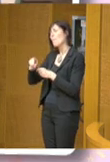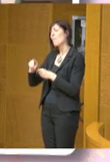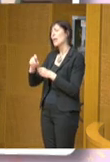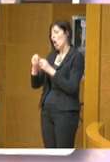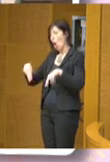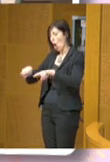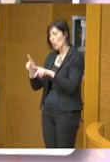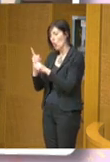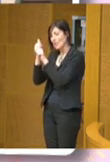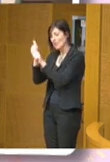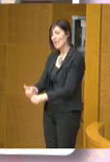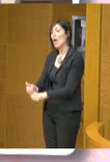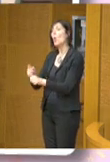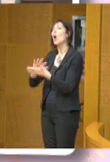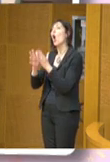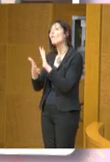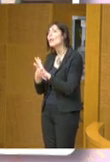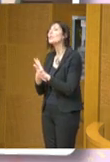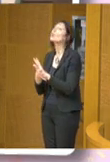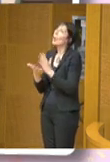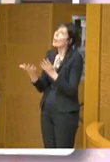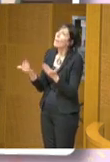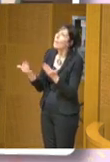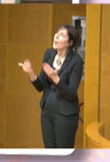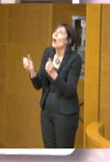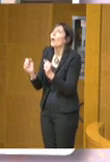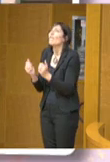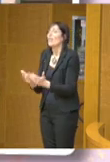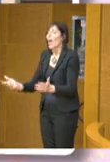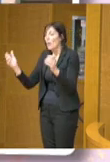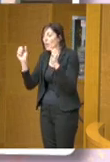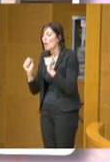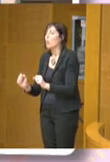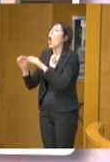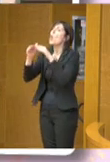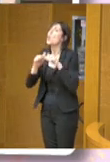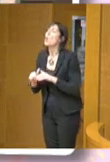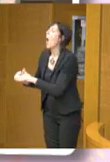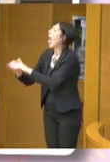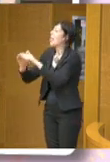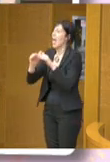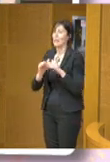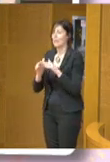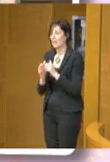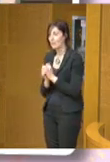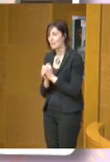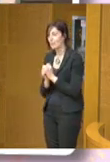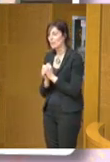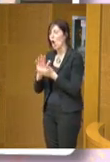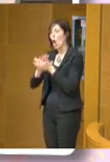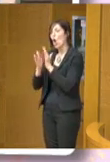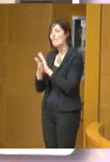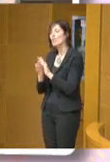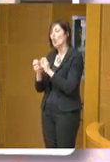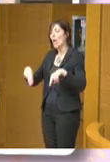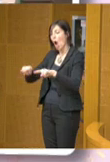questa convenzione e la mettessero in atto attraverso l'educazione, avremo finalmente l'uguaglianza assoluta. Secondo me la convenzione